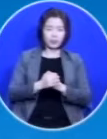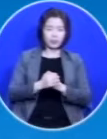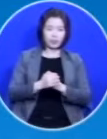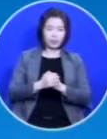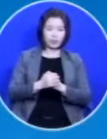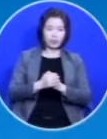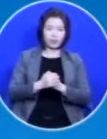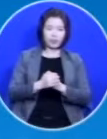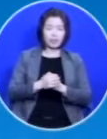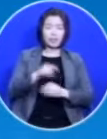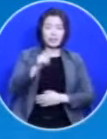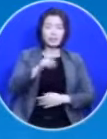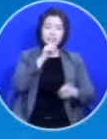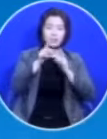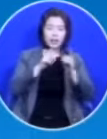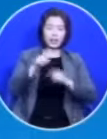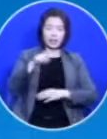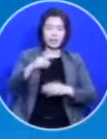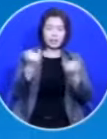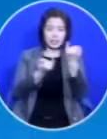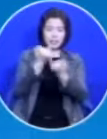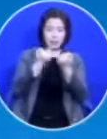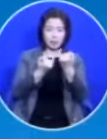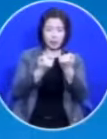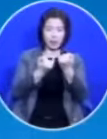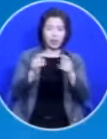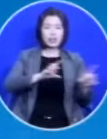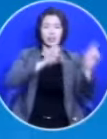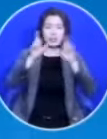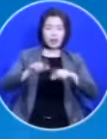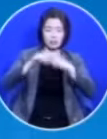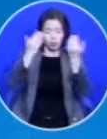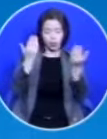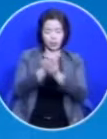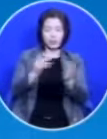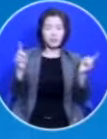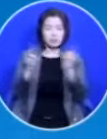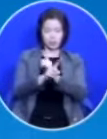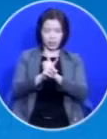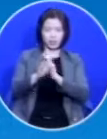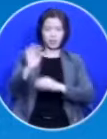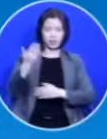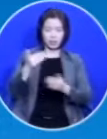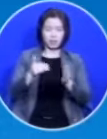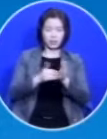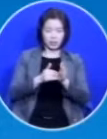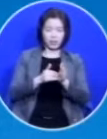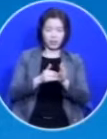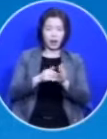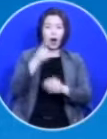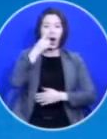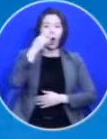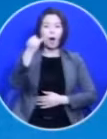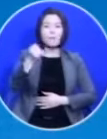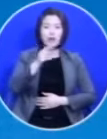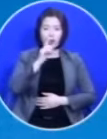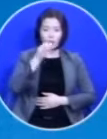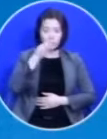돼요 그 말에이 여자의 삶이 완전히 바뀌고 맙니다 엄마라고 불러도